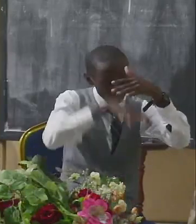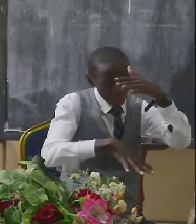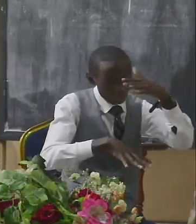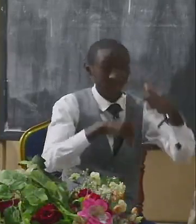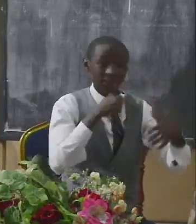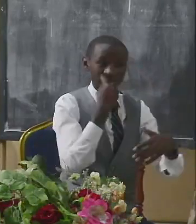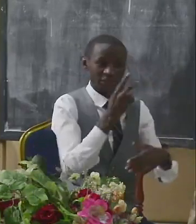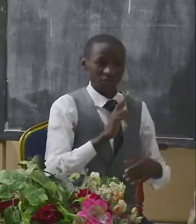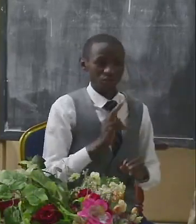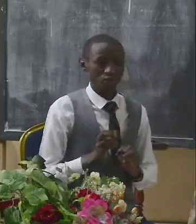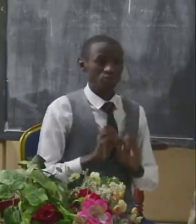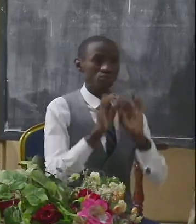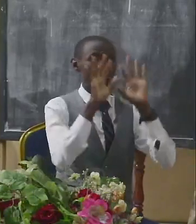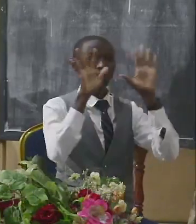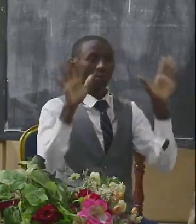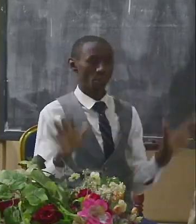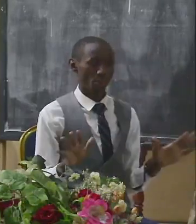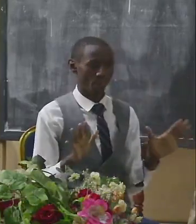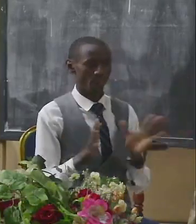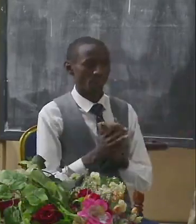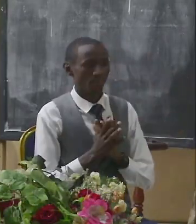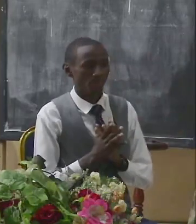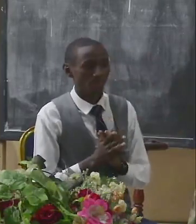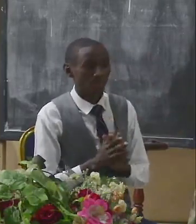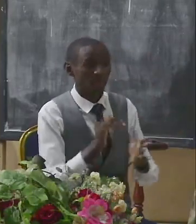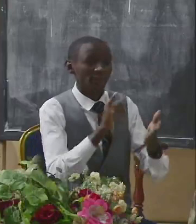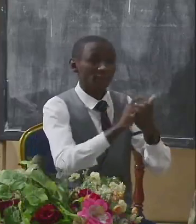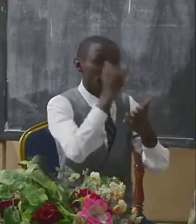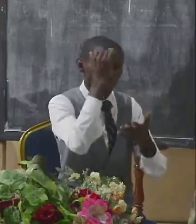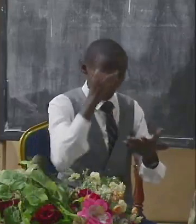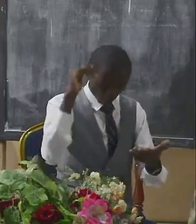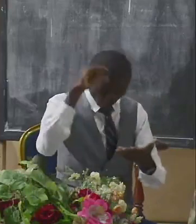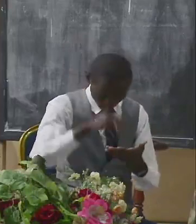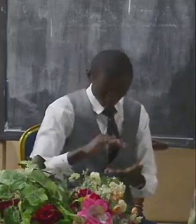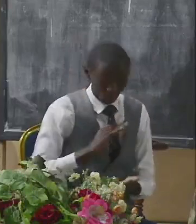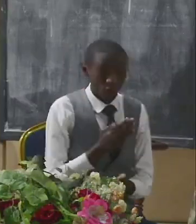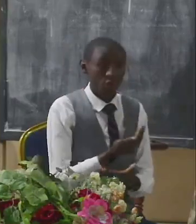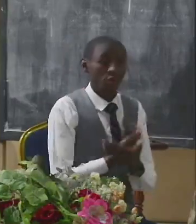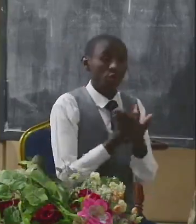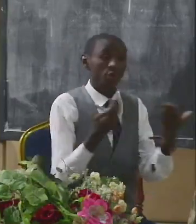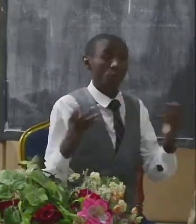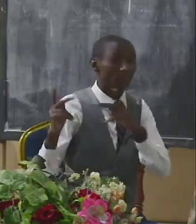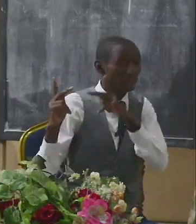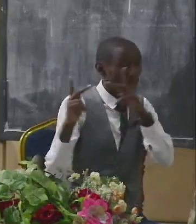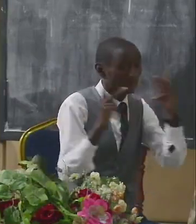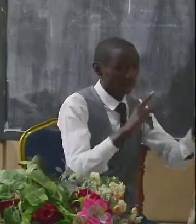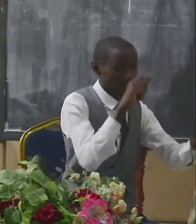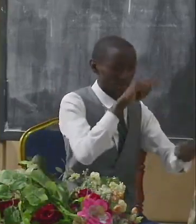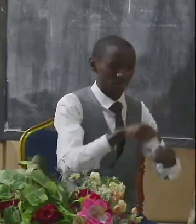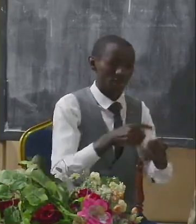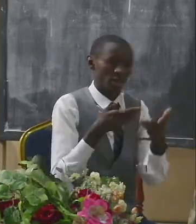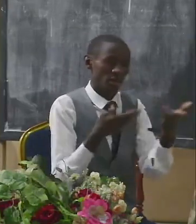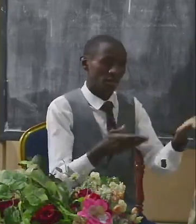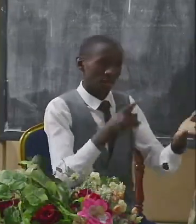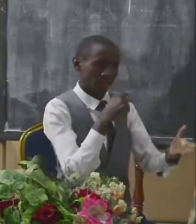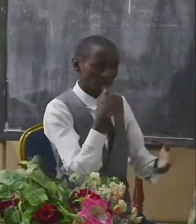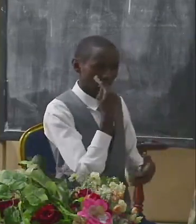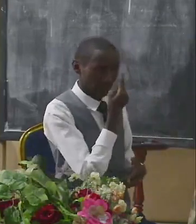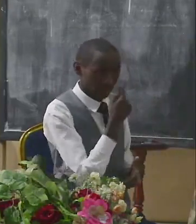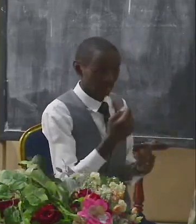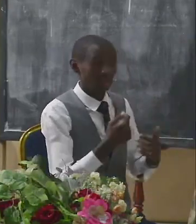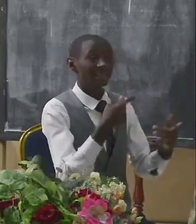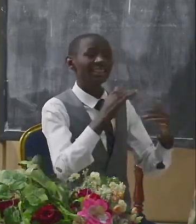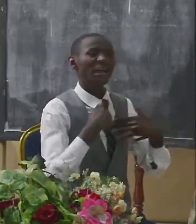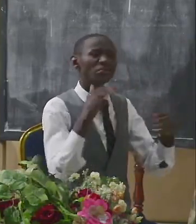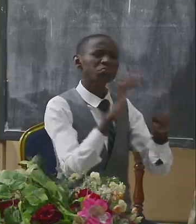Qui nous éclaire. Inayotuangazia. C'est pourquoi nous, pendant ce temps, jomanasisi mwa wakati, qui a des ténèbres